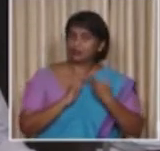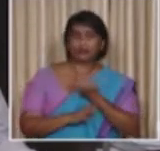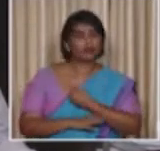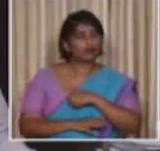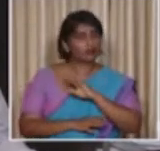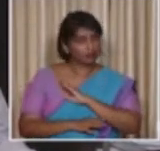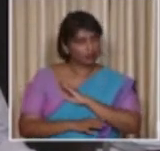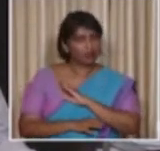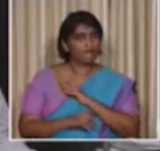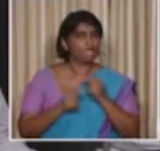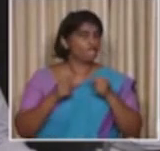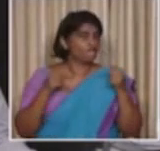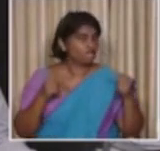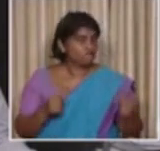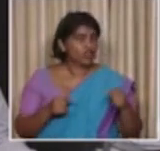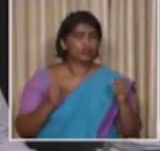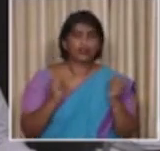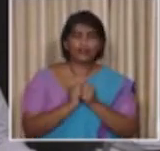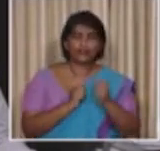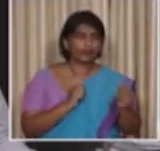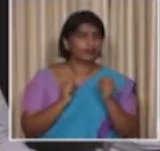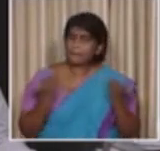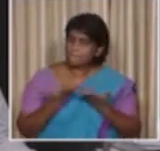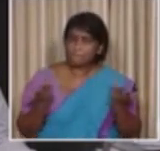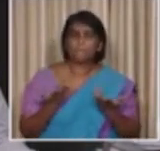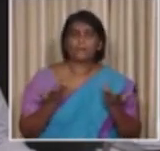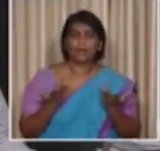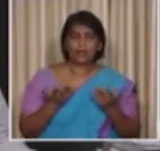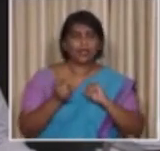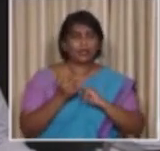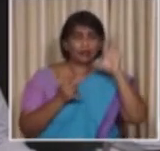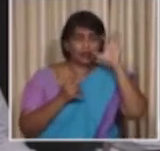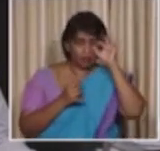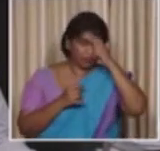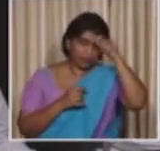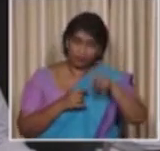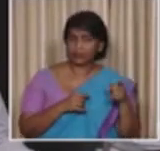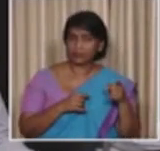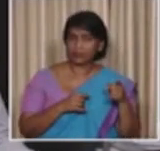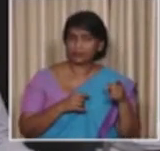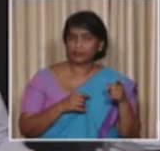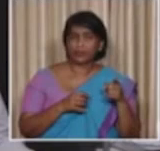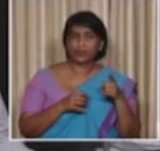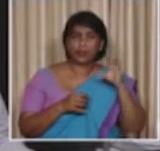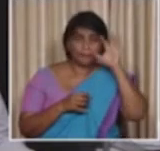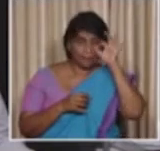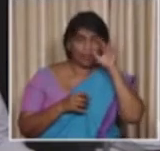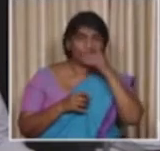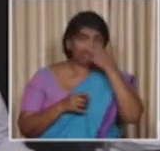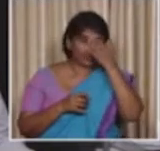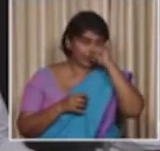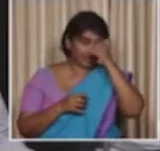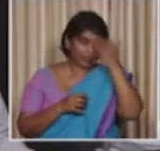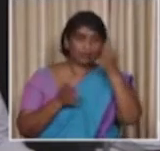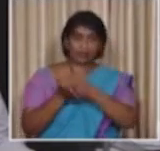ස්වාමීන් වහන්සේලා විරුද්ධ වෙන දෙයක් කරන්න කවදාවත් බෑ. SWRD බණ්ඩාරනායක මහත්තයා බණ්ඩාරනායක තෙල්ලනායකම